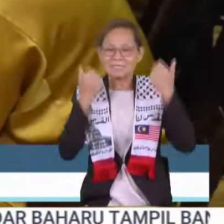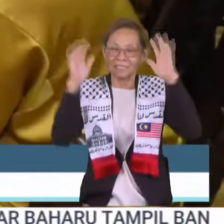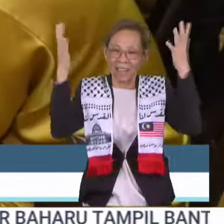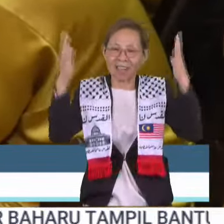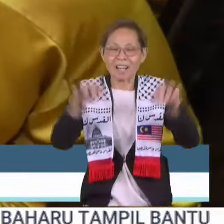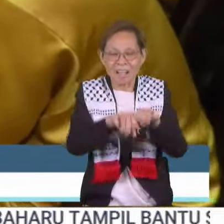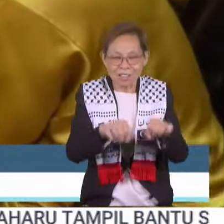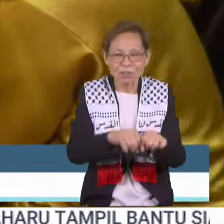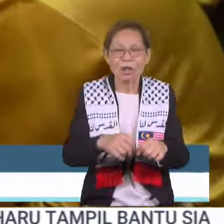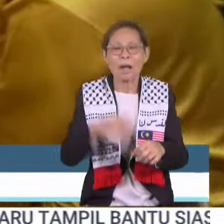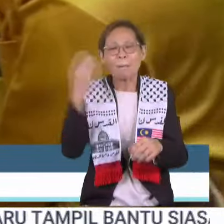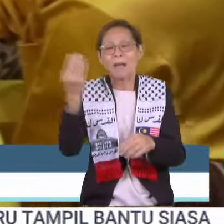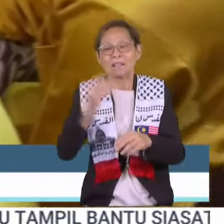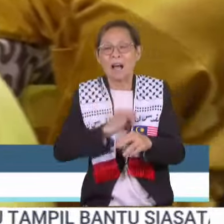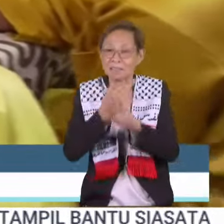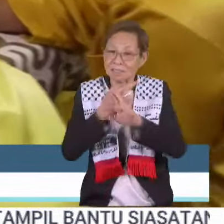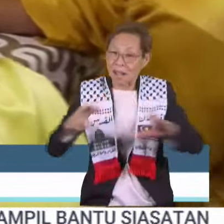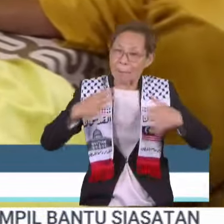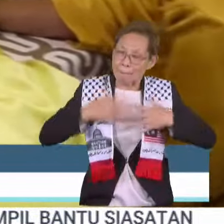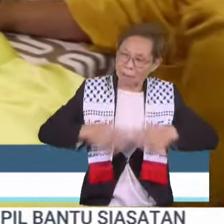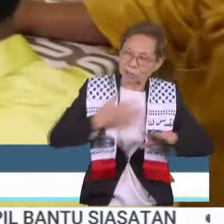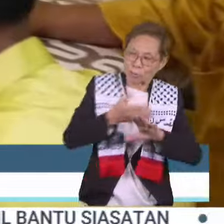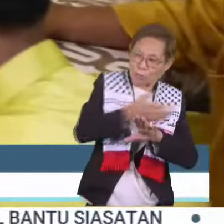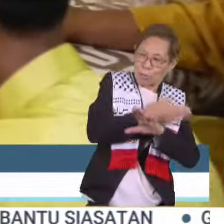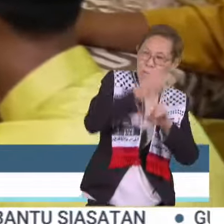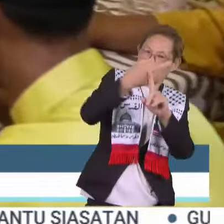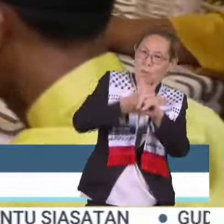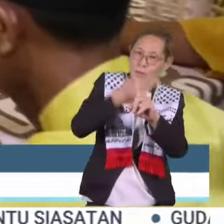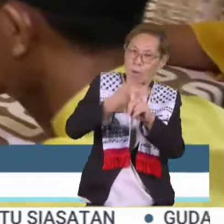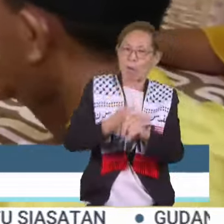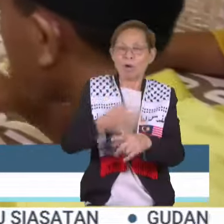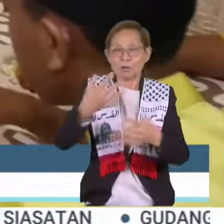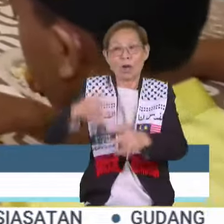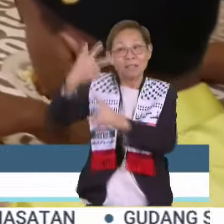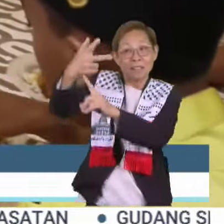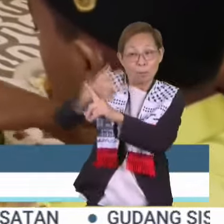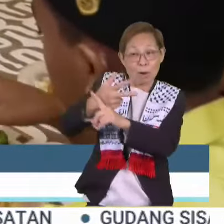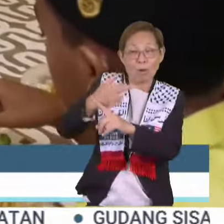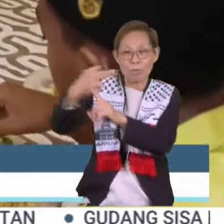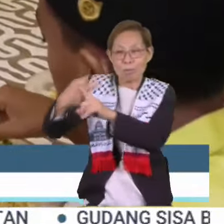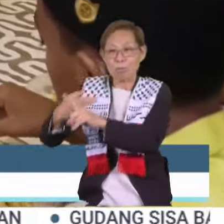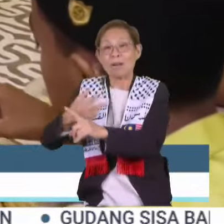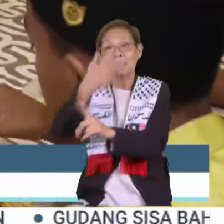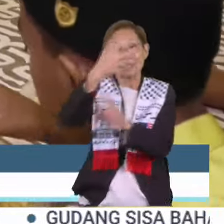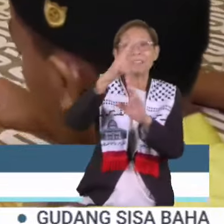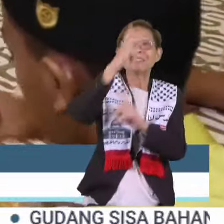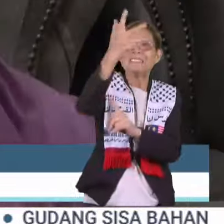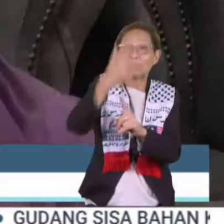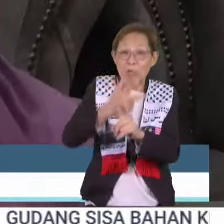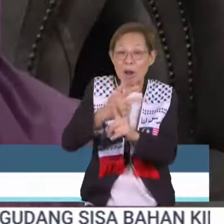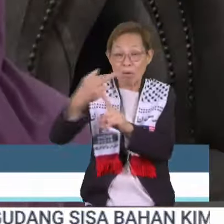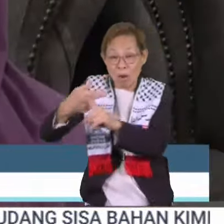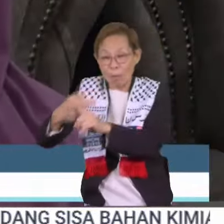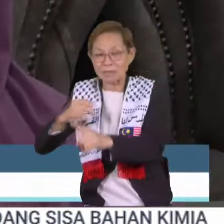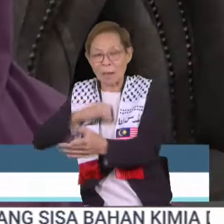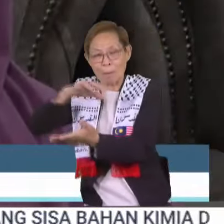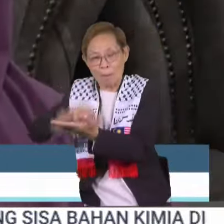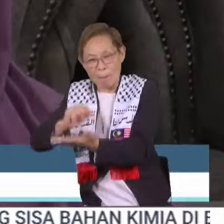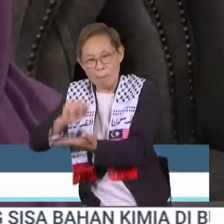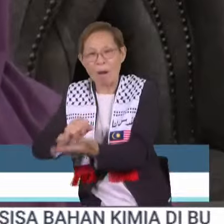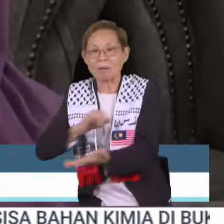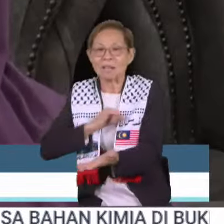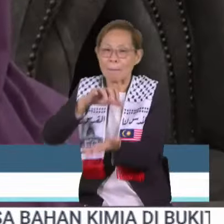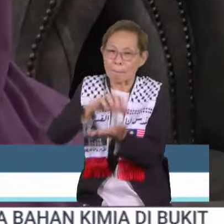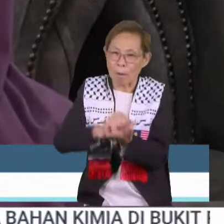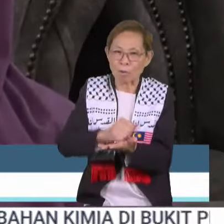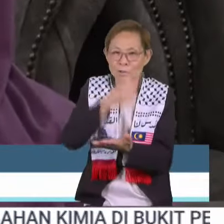akan siapkan baju raya diorang sebelum Ramadan. Biasanya lagi 3 bulan nak Ramadan tu baju raya dah siap saya tempah. Saya akan beli kain tempah